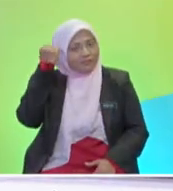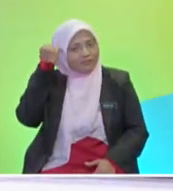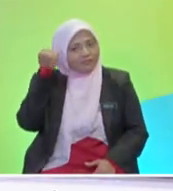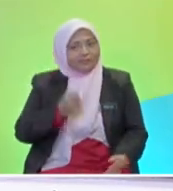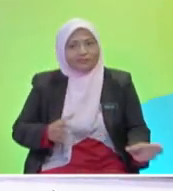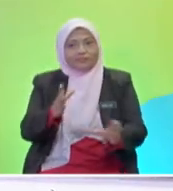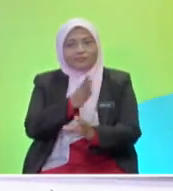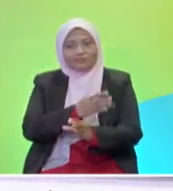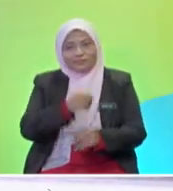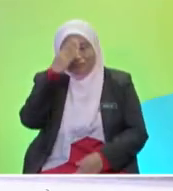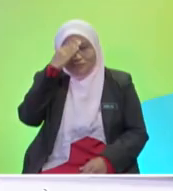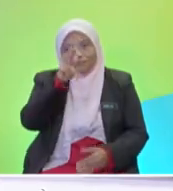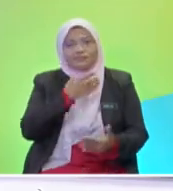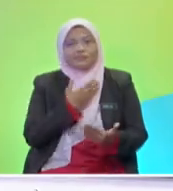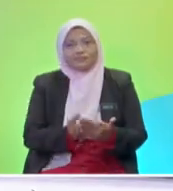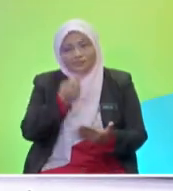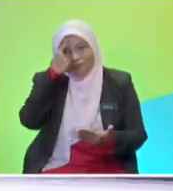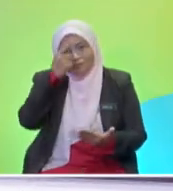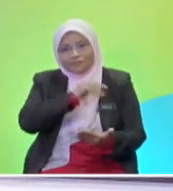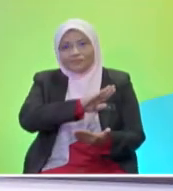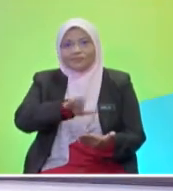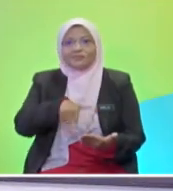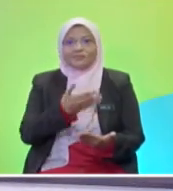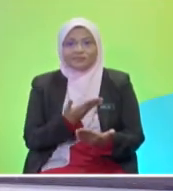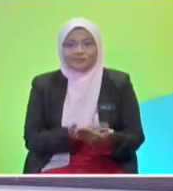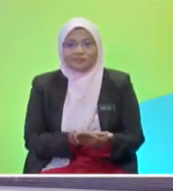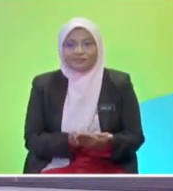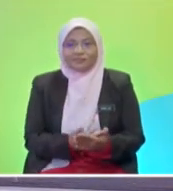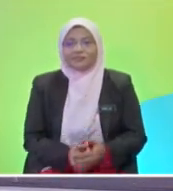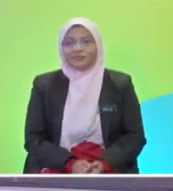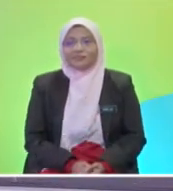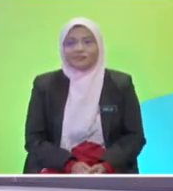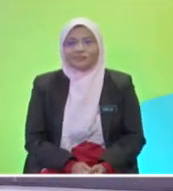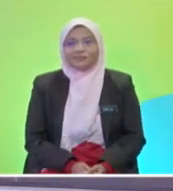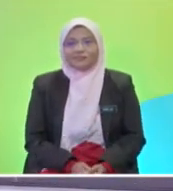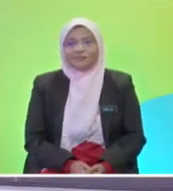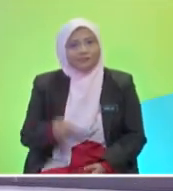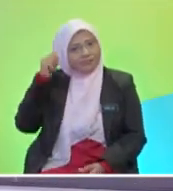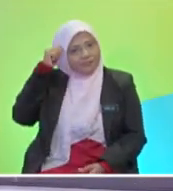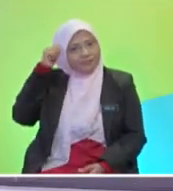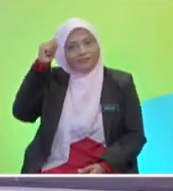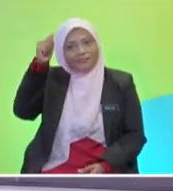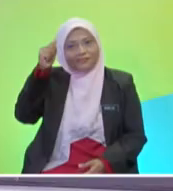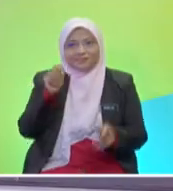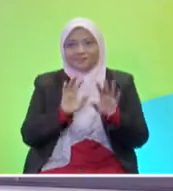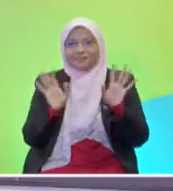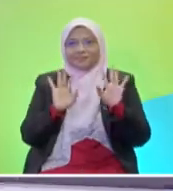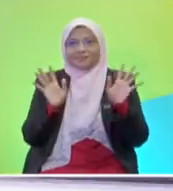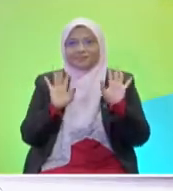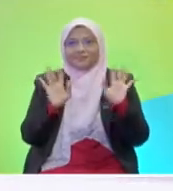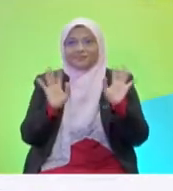yang sedang menonton. Saya Syamira Nazir, teruskan menonton Prasekolah di Didik TV KPM. Assalamualaikum.